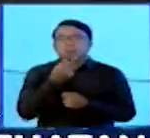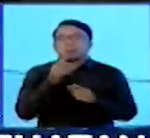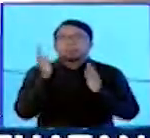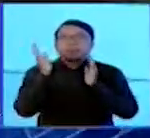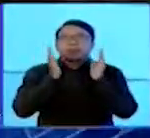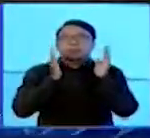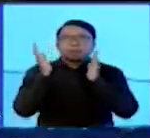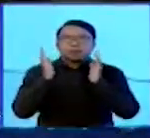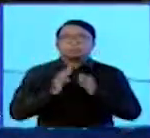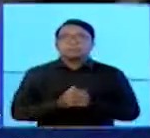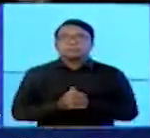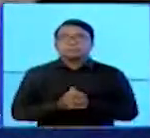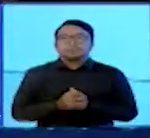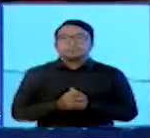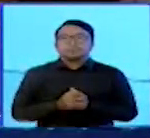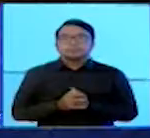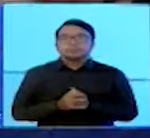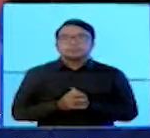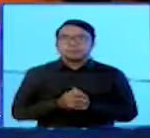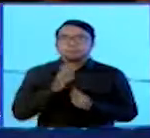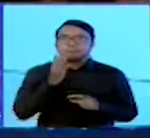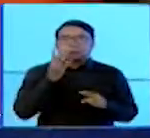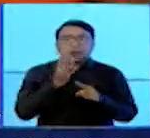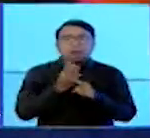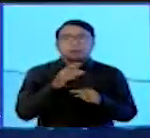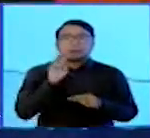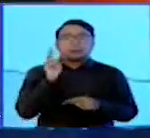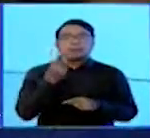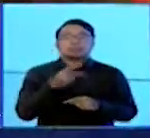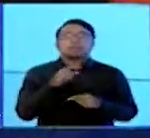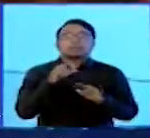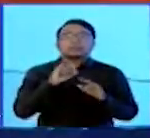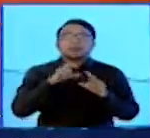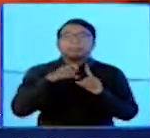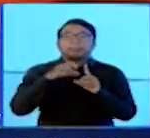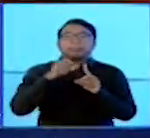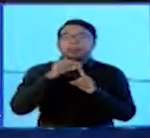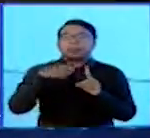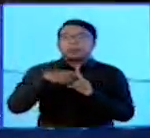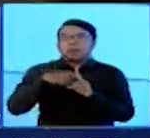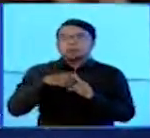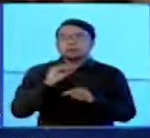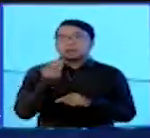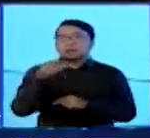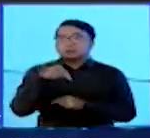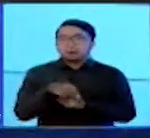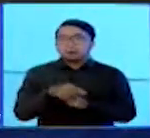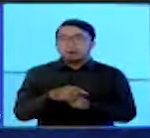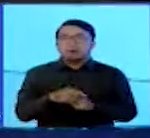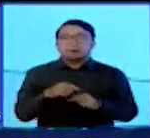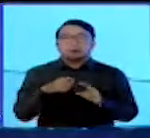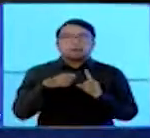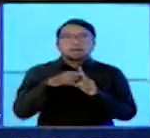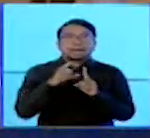pada saat empat kali berlangsungnya sidang peninjauan kembali di pengadilan negeri Jakarta Selatan memohon ataupun Djoko Tjandra